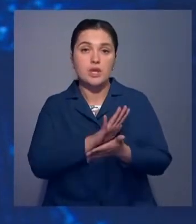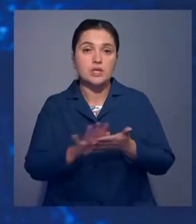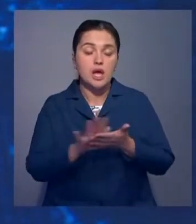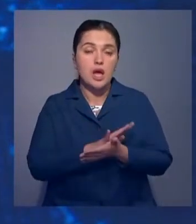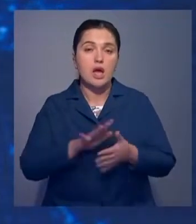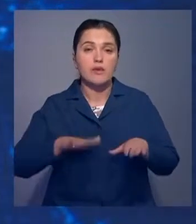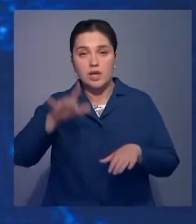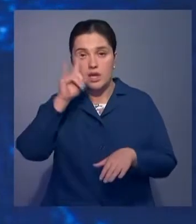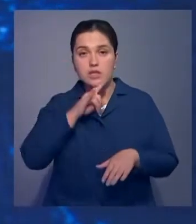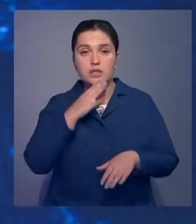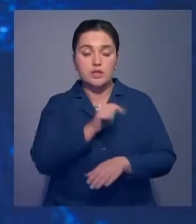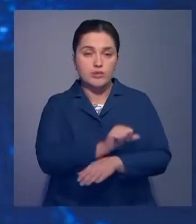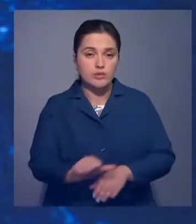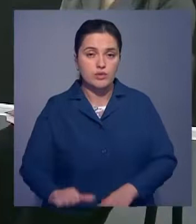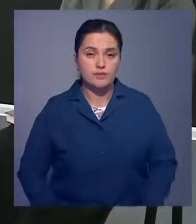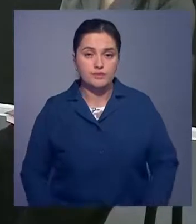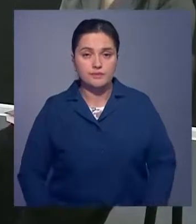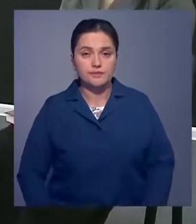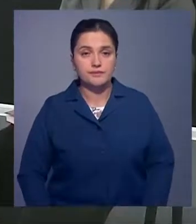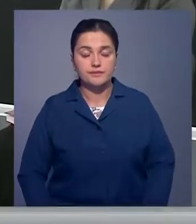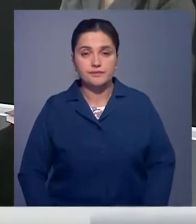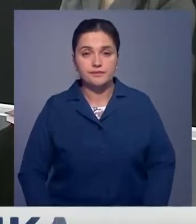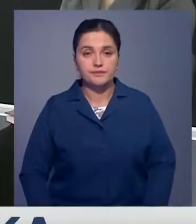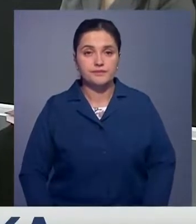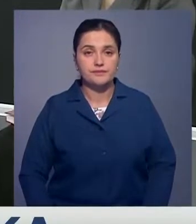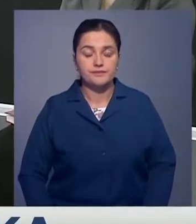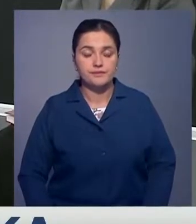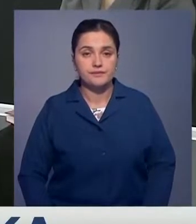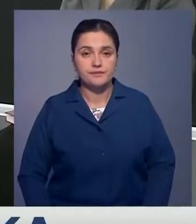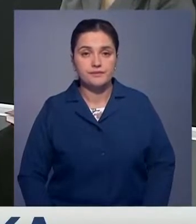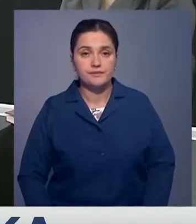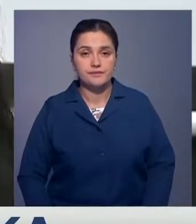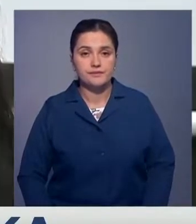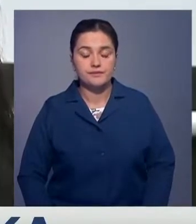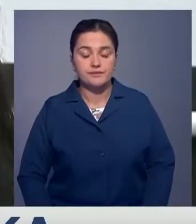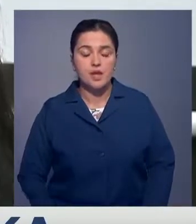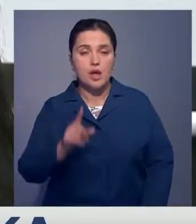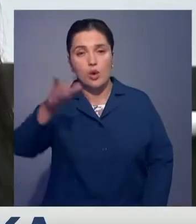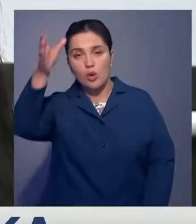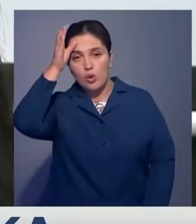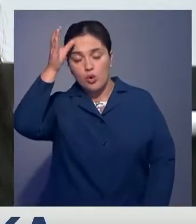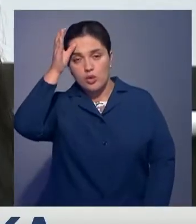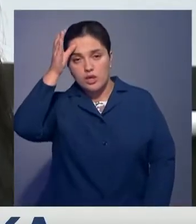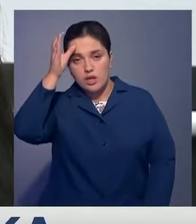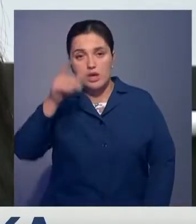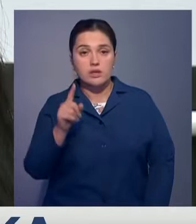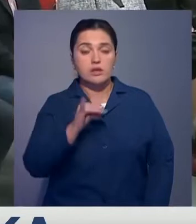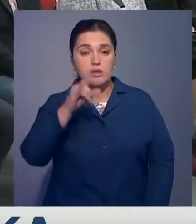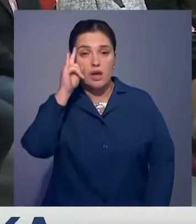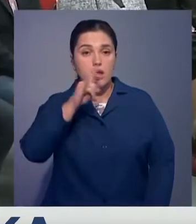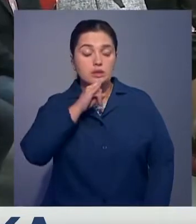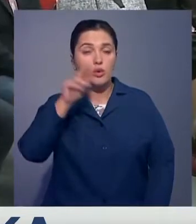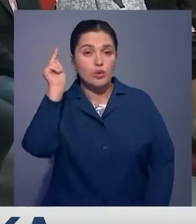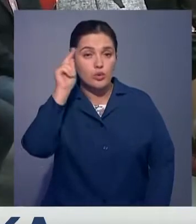родине и за рубежом доктор по политологии джен орс макова говорит что она продукт казахстанского образования